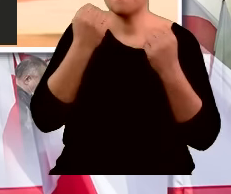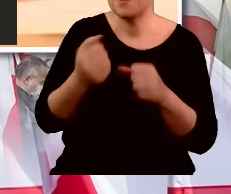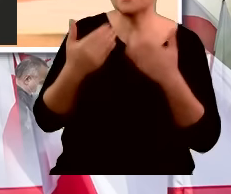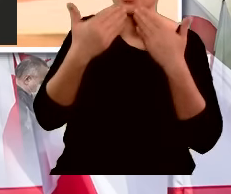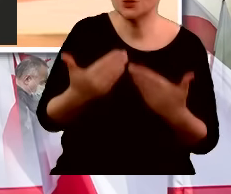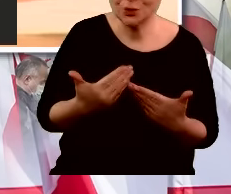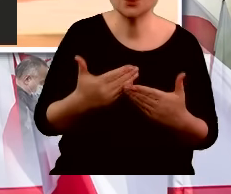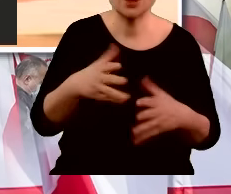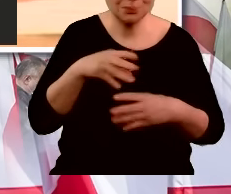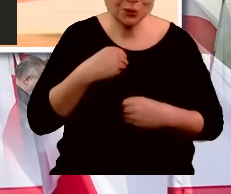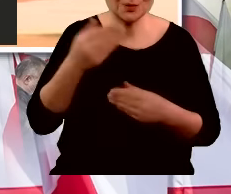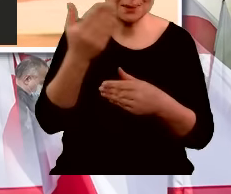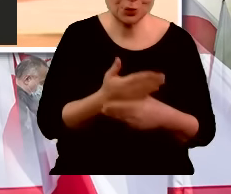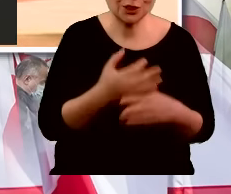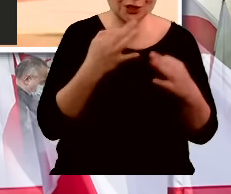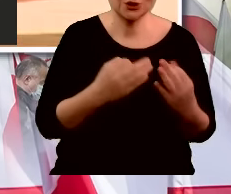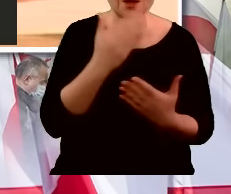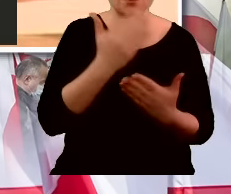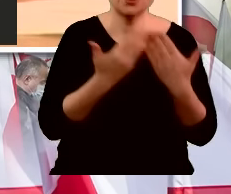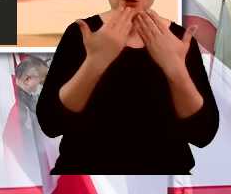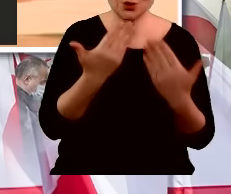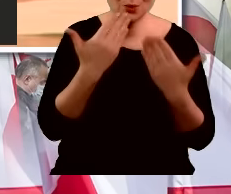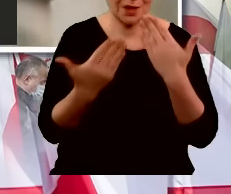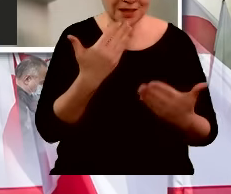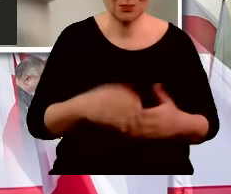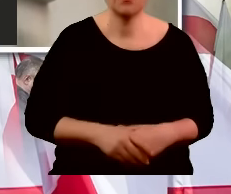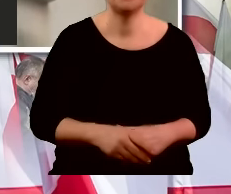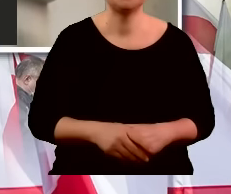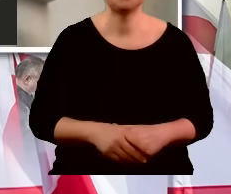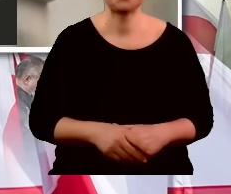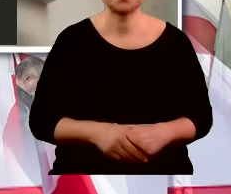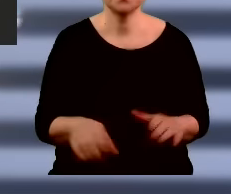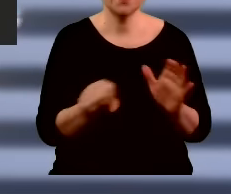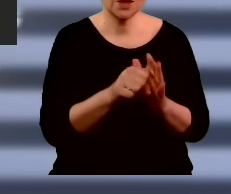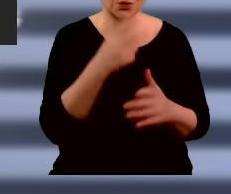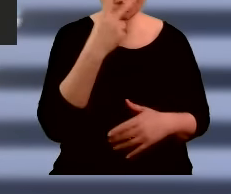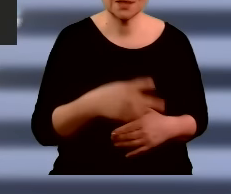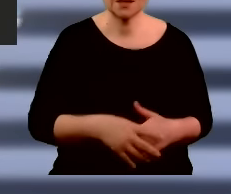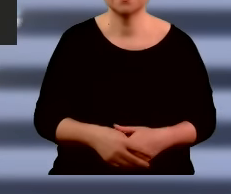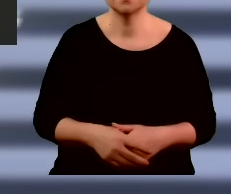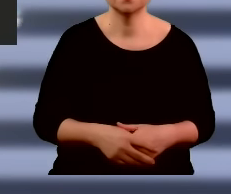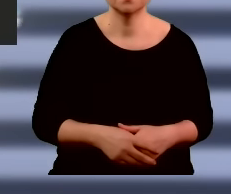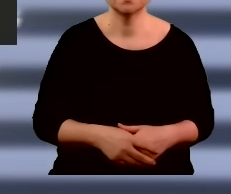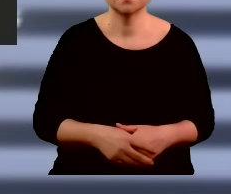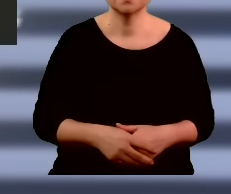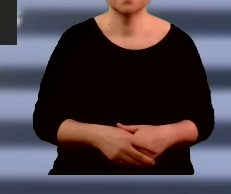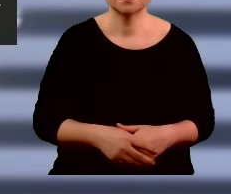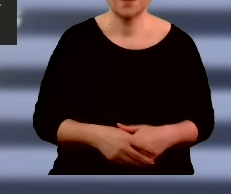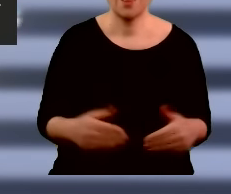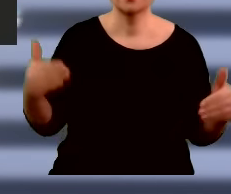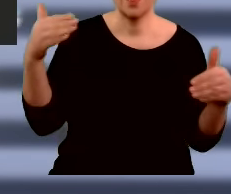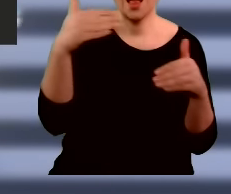przyjęcie zaproszenia do naszego programu i dziękuję za rozmowę. Kłaniam się. Miłego dnia, do widzenia. Ja, żegnając się z